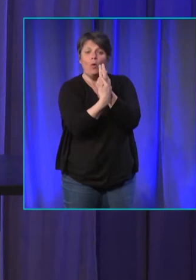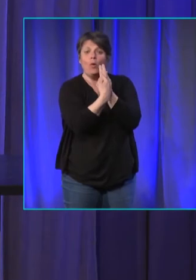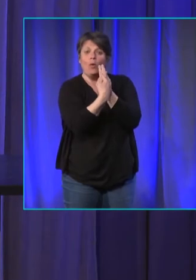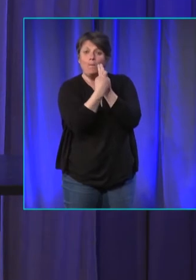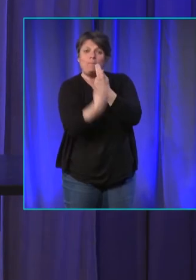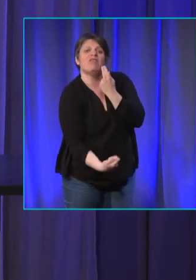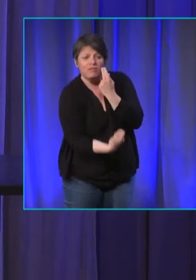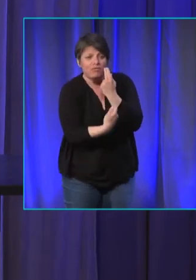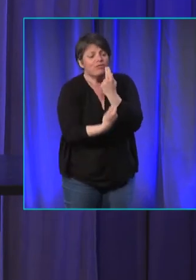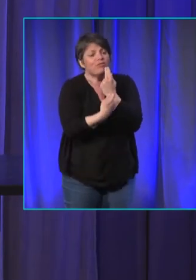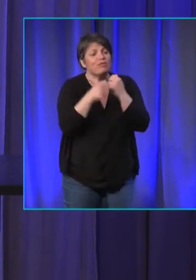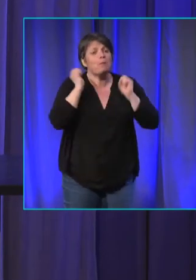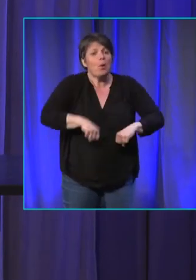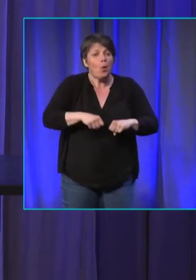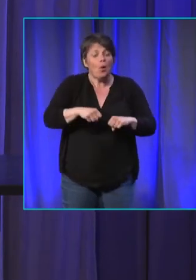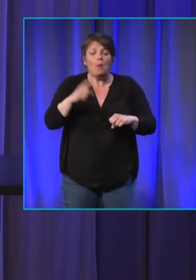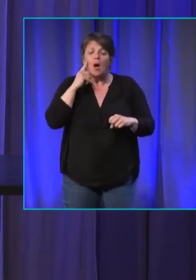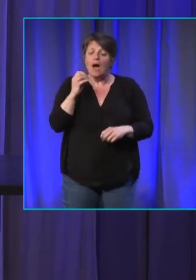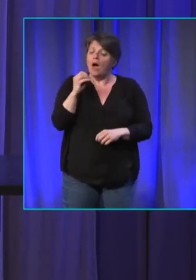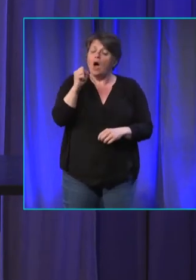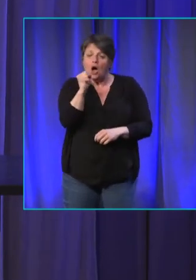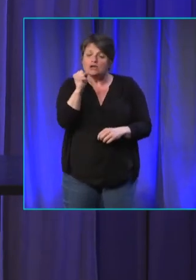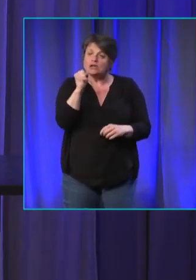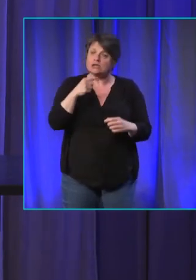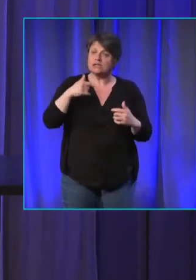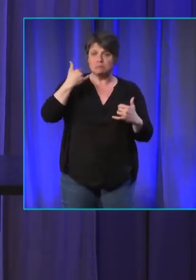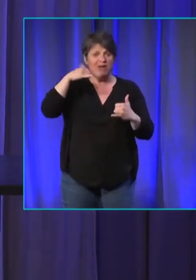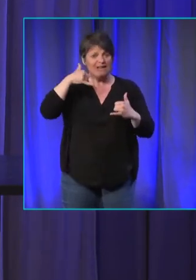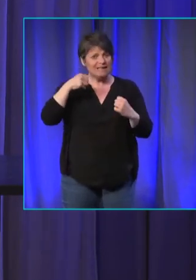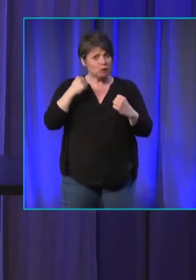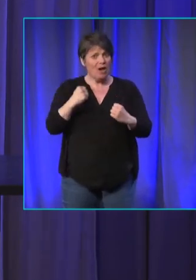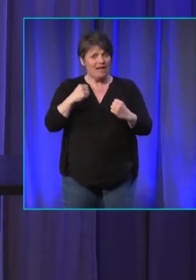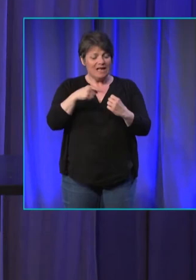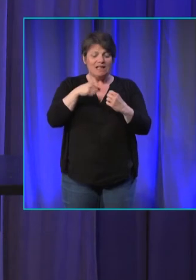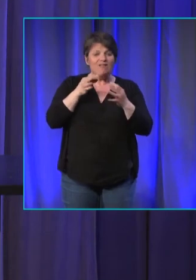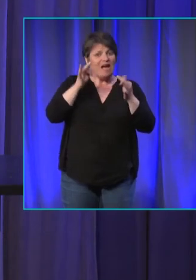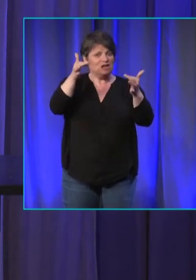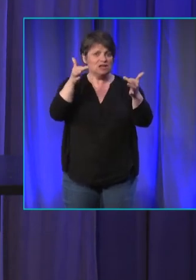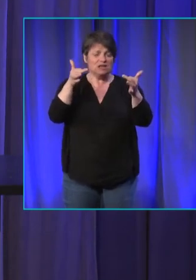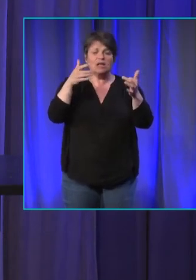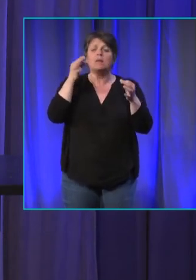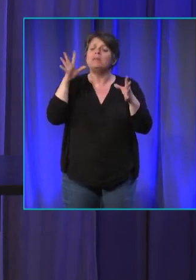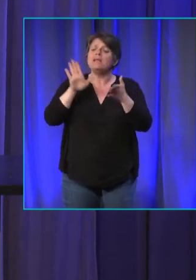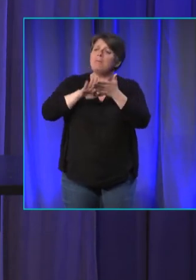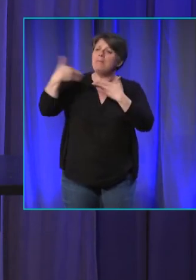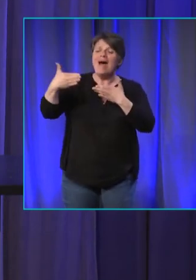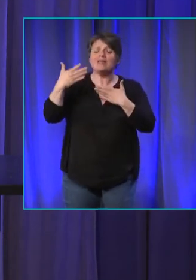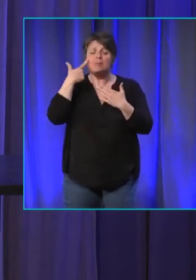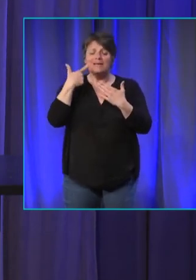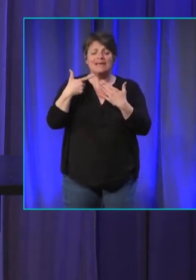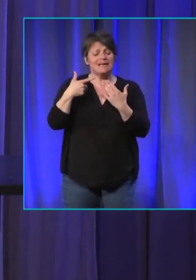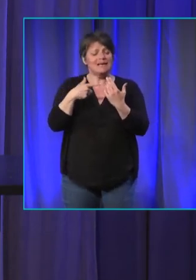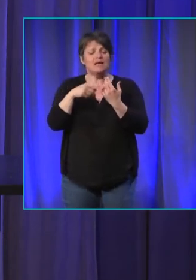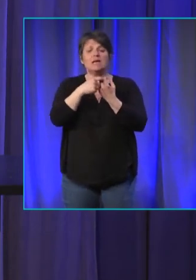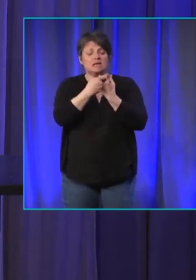c'est un os, il est caractérisé par de l'os qui n'est pas solide encore. Donc c'est du plâtre. Qu'est-ce qui se passe si on tire trop sur l'os?